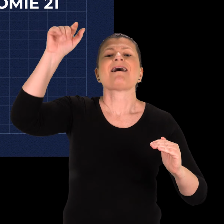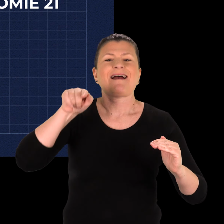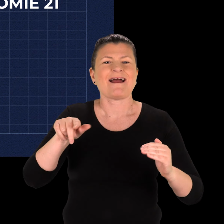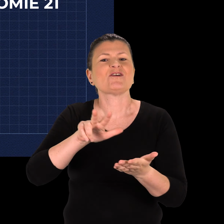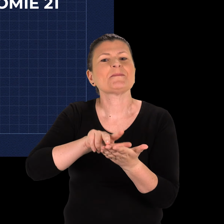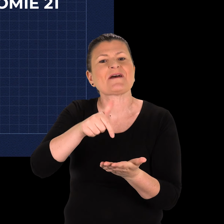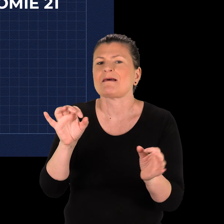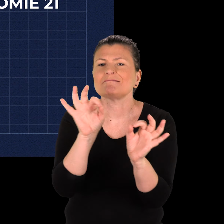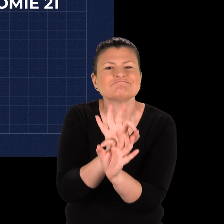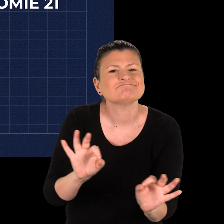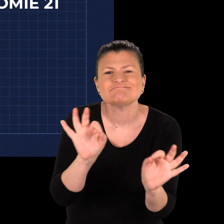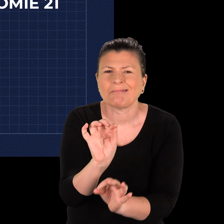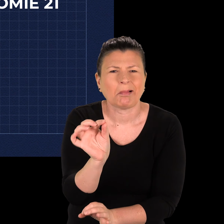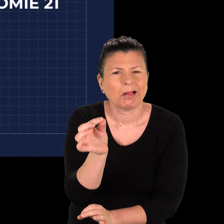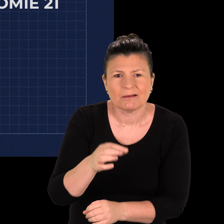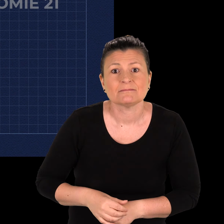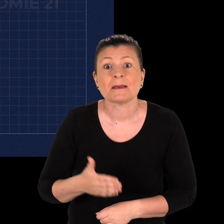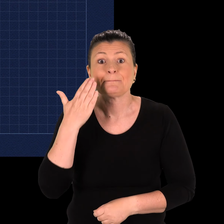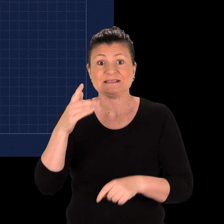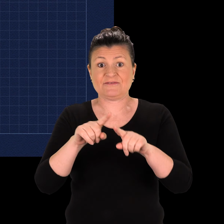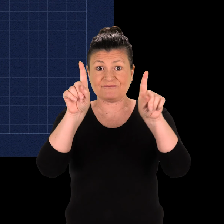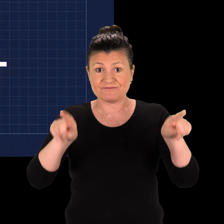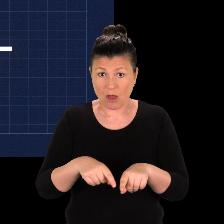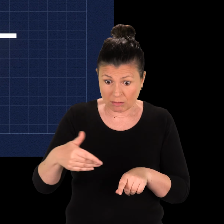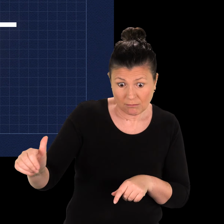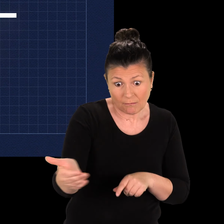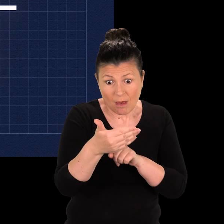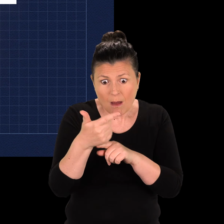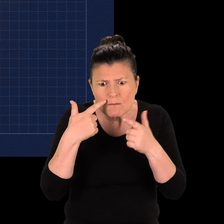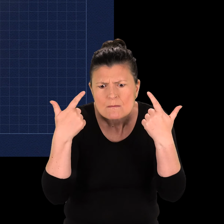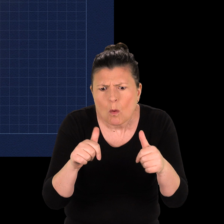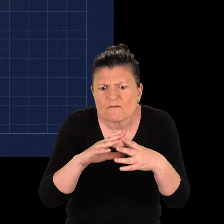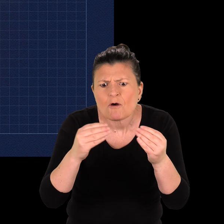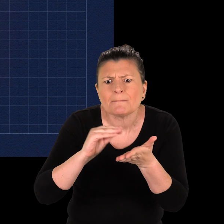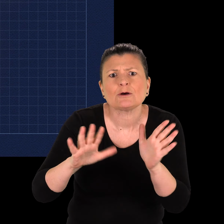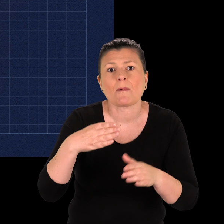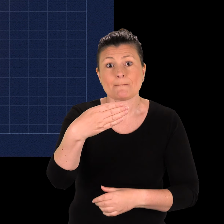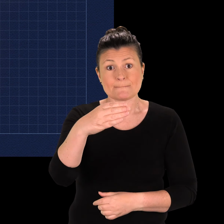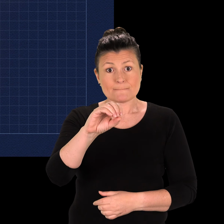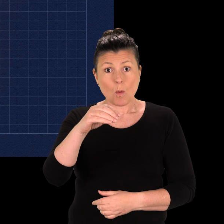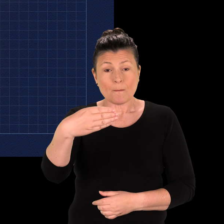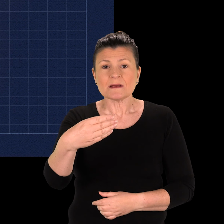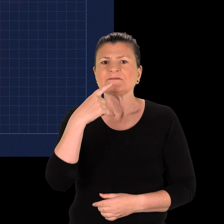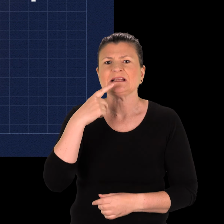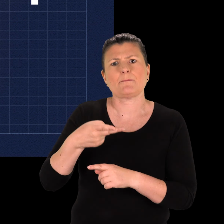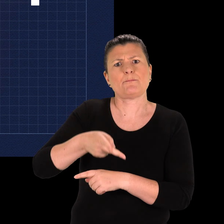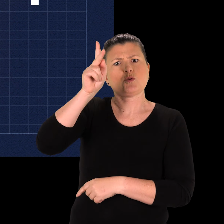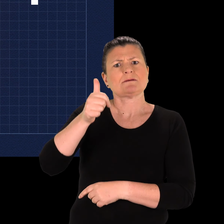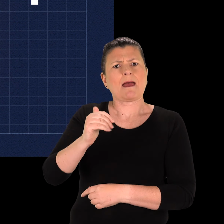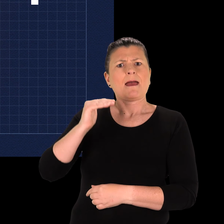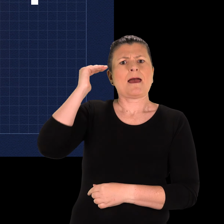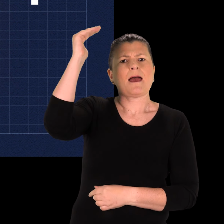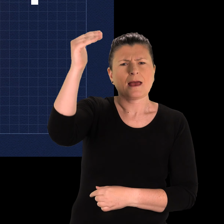basse, le risque est moindre. Sur votre feuille, tous ces résultats sont écrits sous forme de MOM. Si c'est plus de